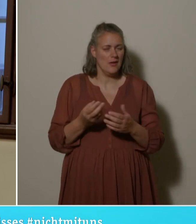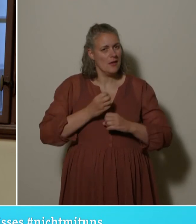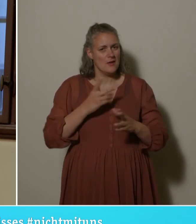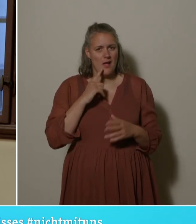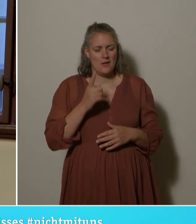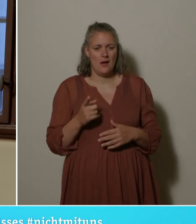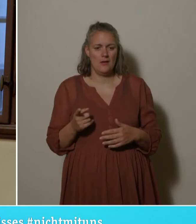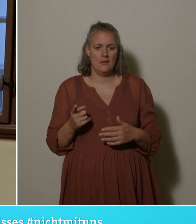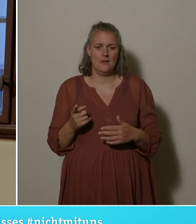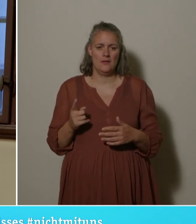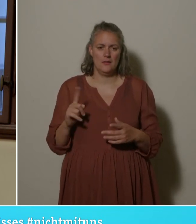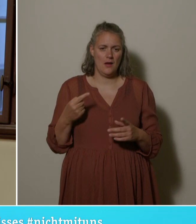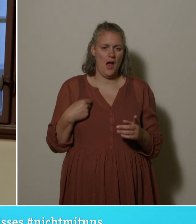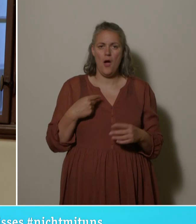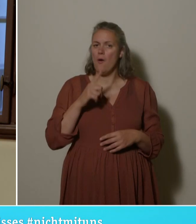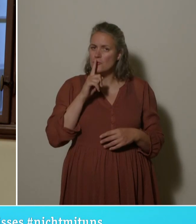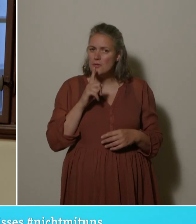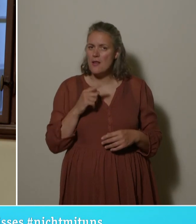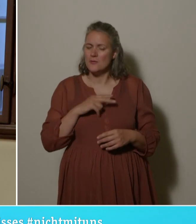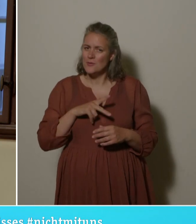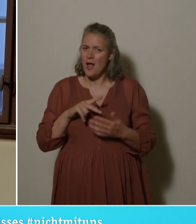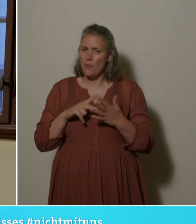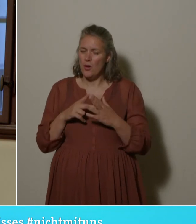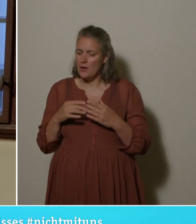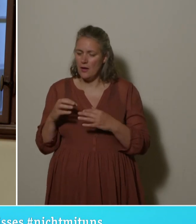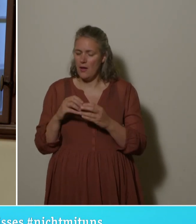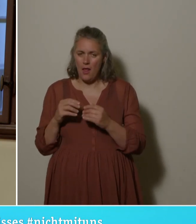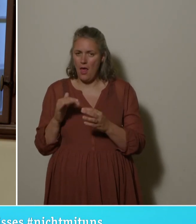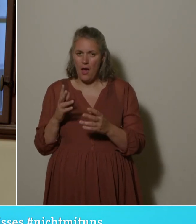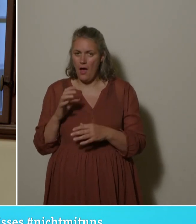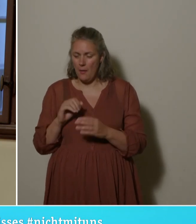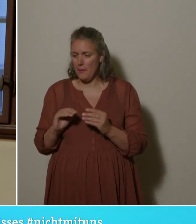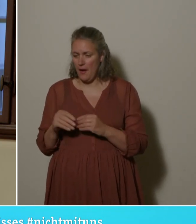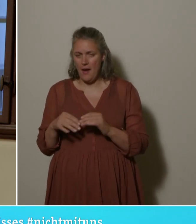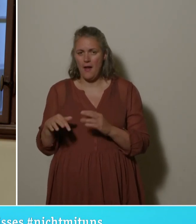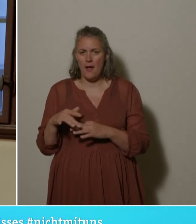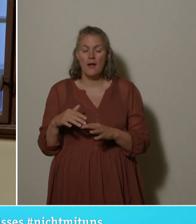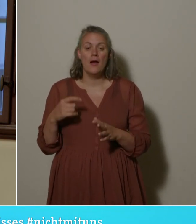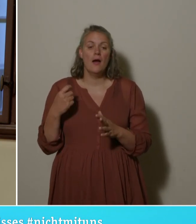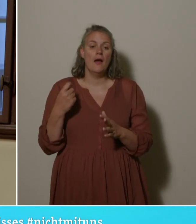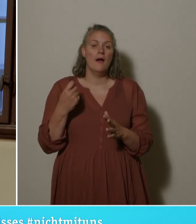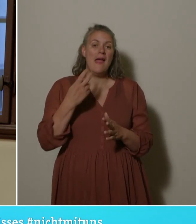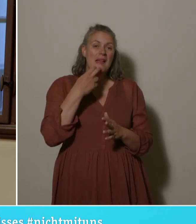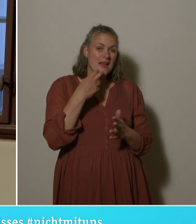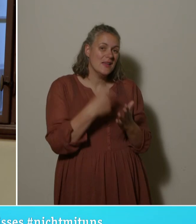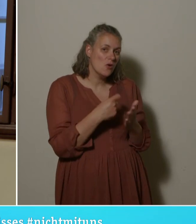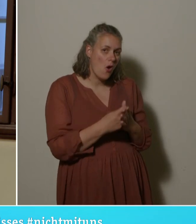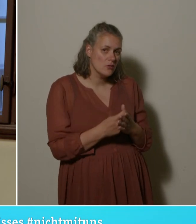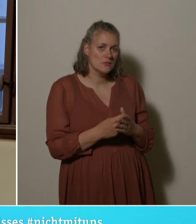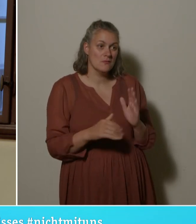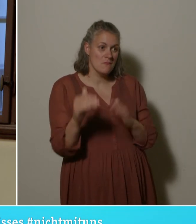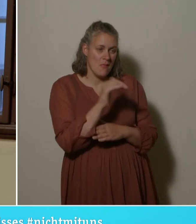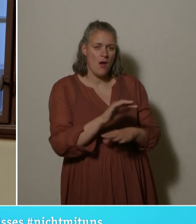bewusst, das ist auch stille Sozialpolitik. Die Kosten der Energie trägt vor allem der Nahverkehr, und zwar